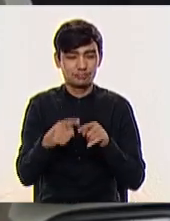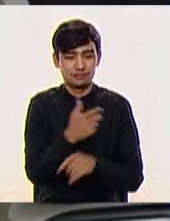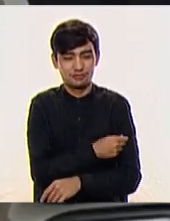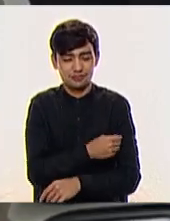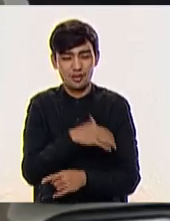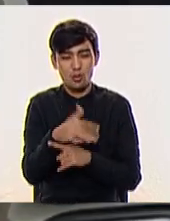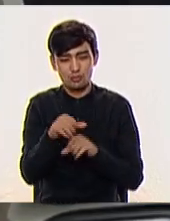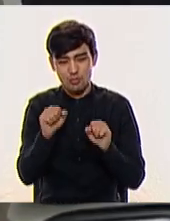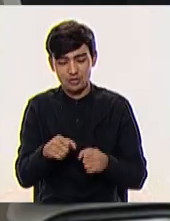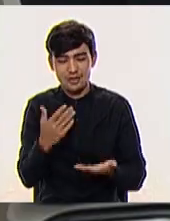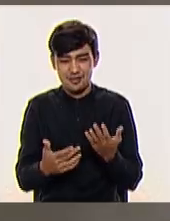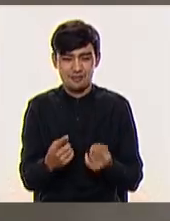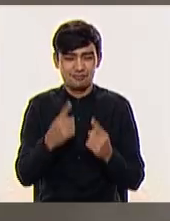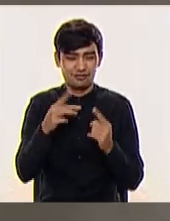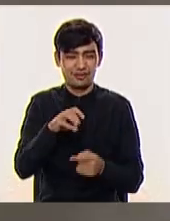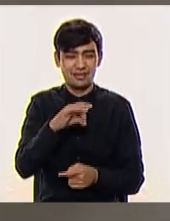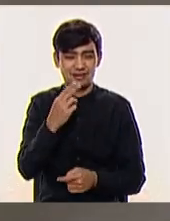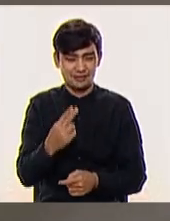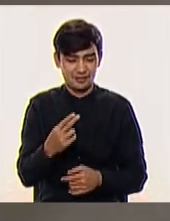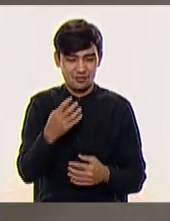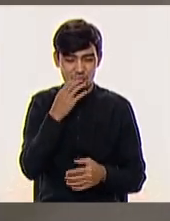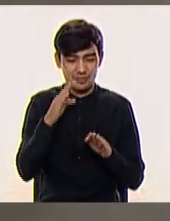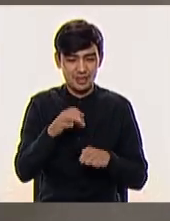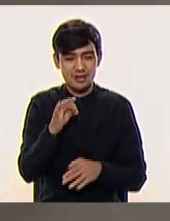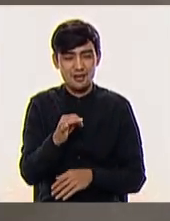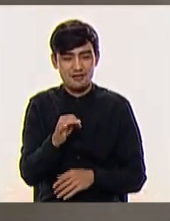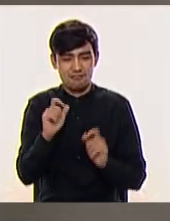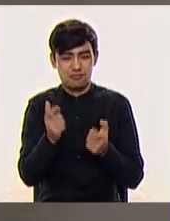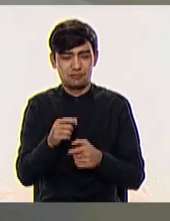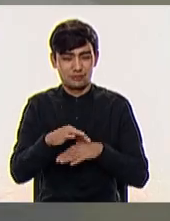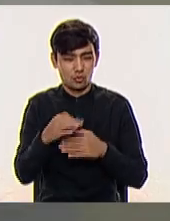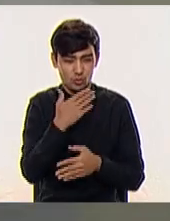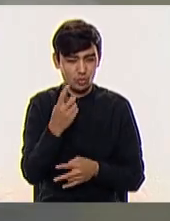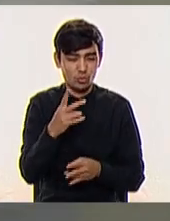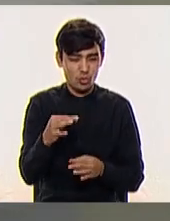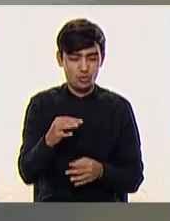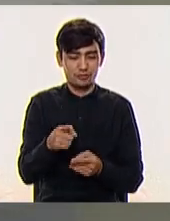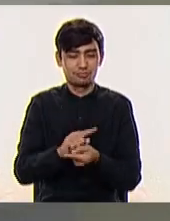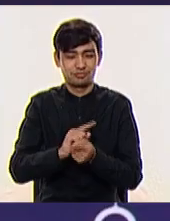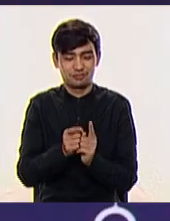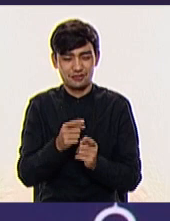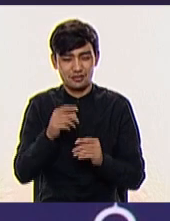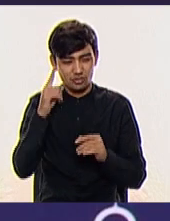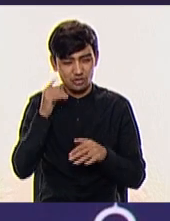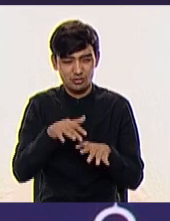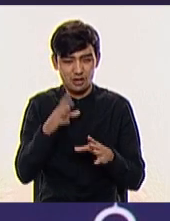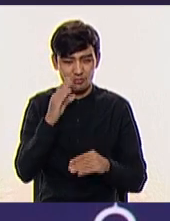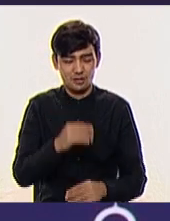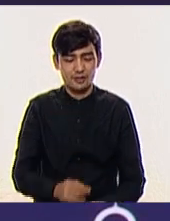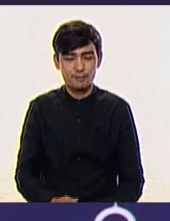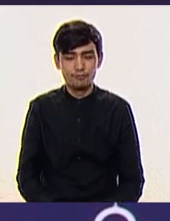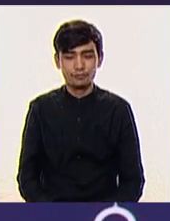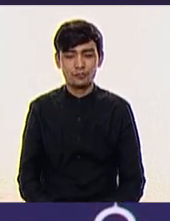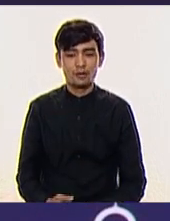вакцинации на улице и в крупных ТРЦ. Карантин пока не усилен, но санэпидслужбы могут поменять решение. Если вдруг